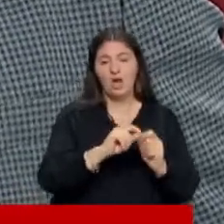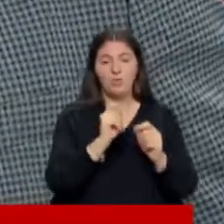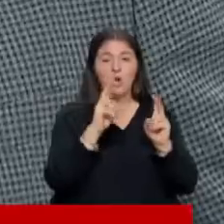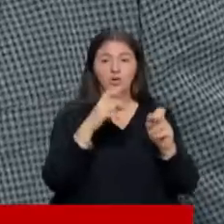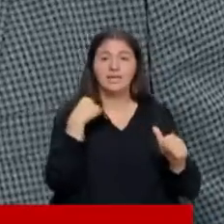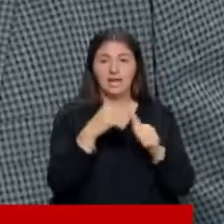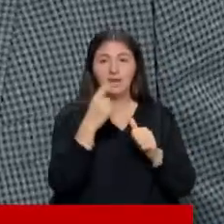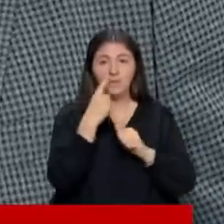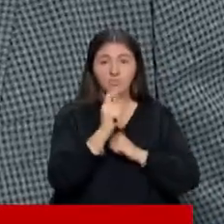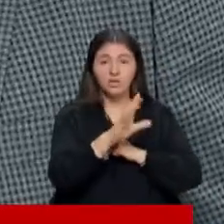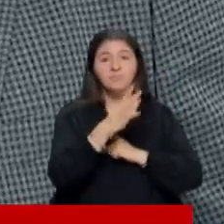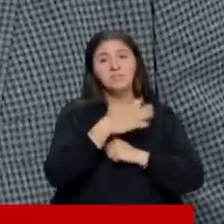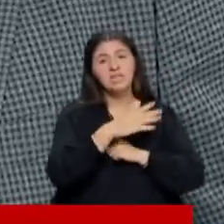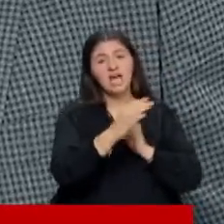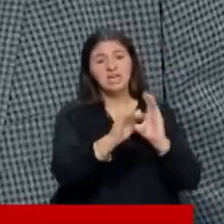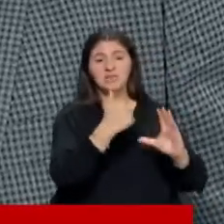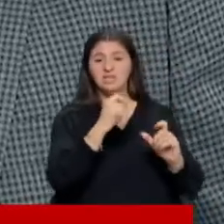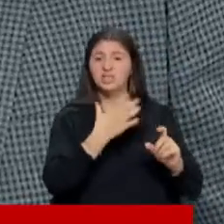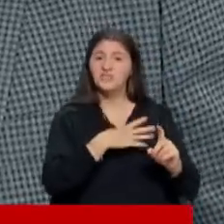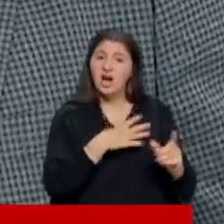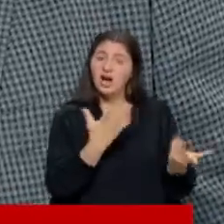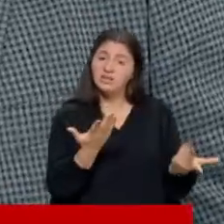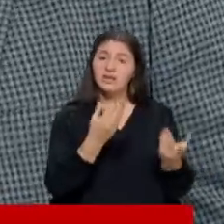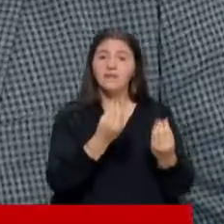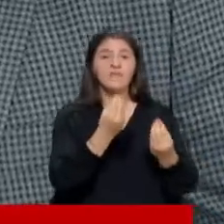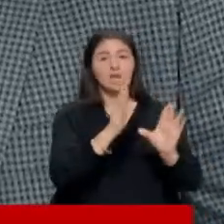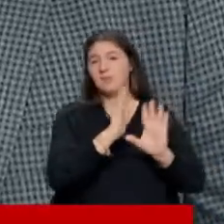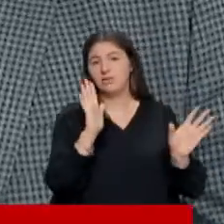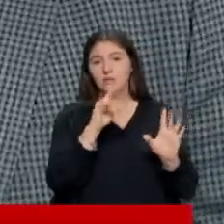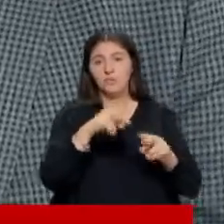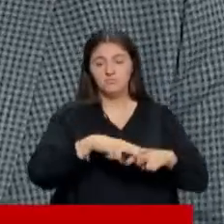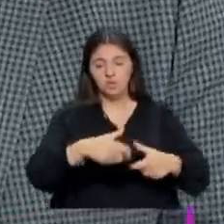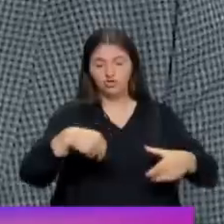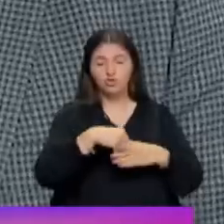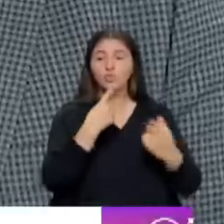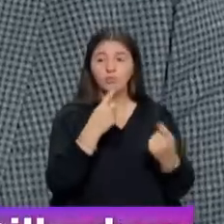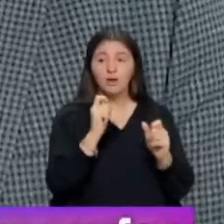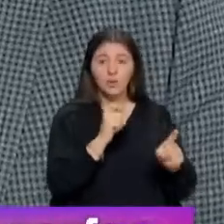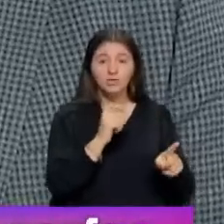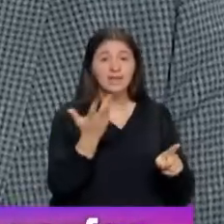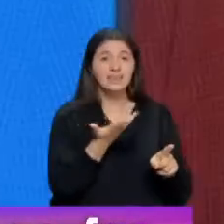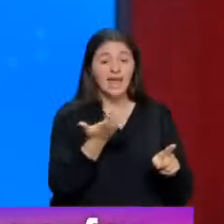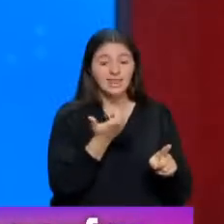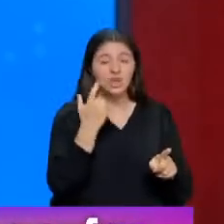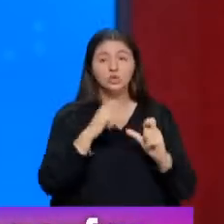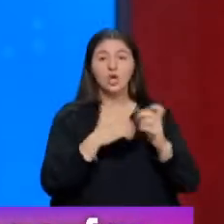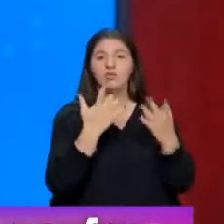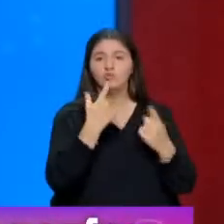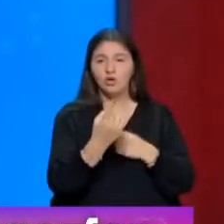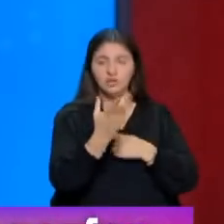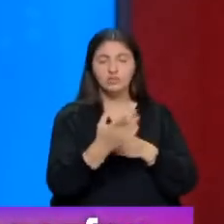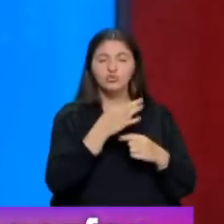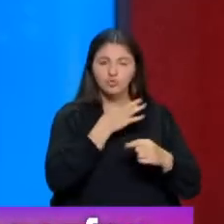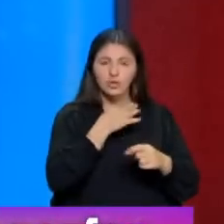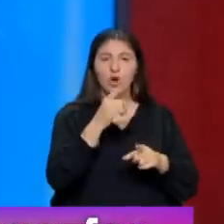konusuna tekrar döneceğiz belki yazmak istedikleriniz vardır verilmedi bugün bu başka altında konuşuyoruz nereden Günaydın diyorsanız